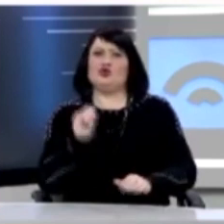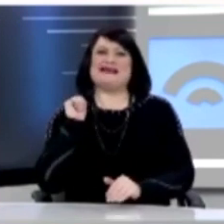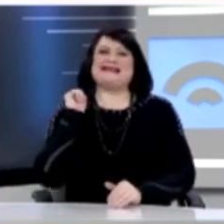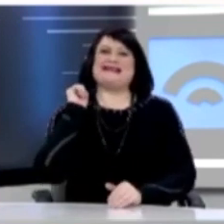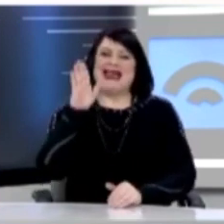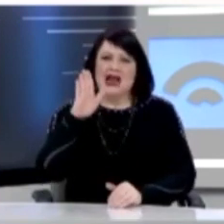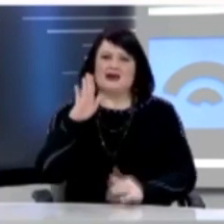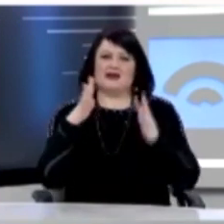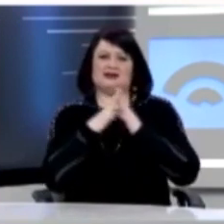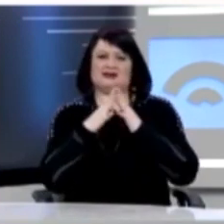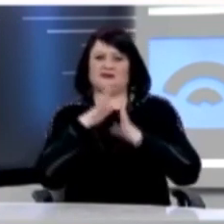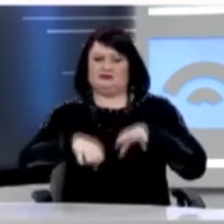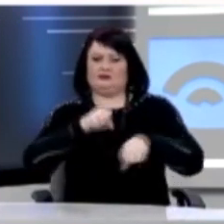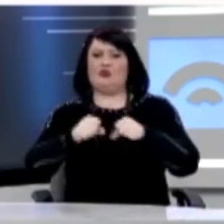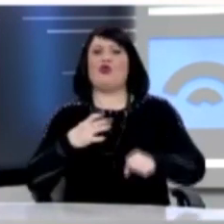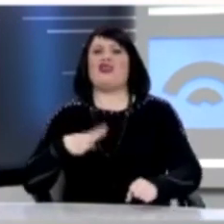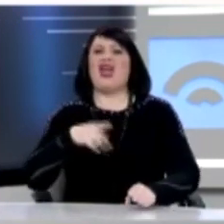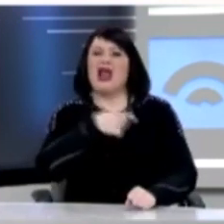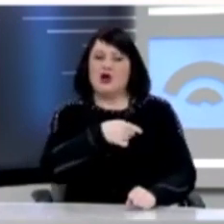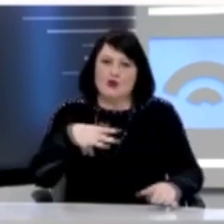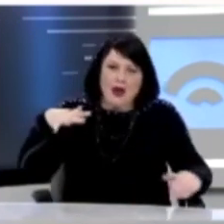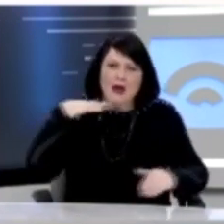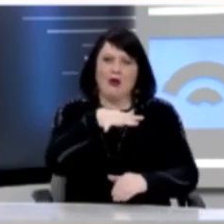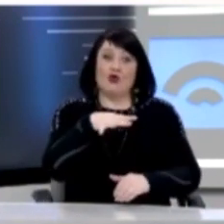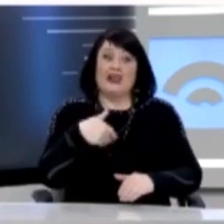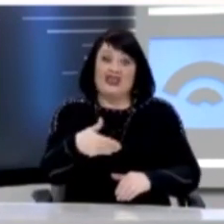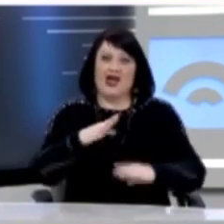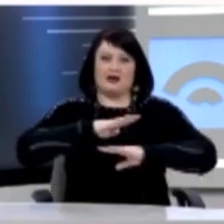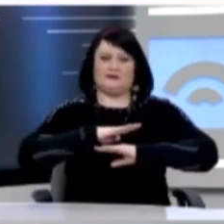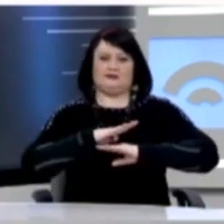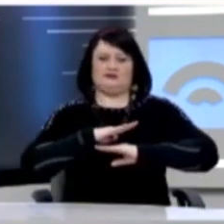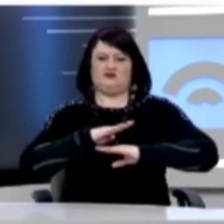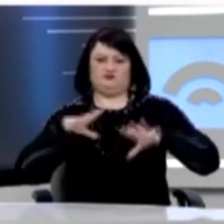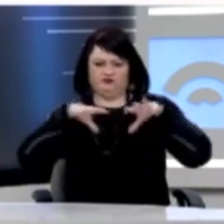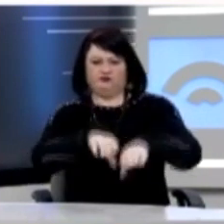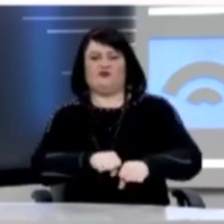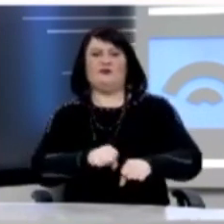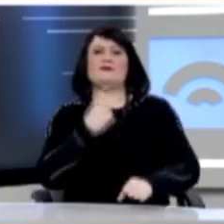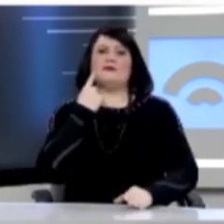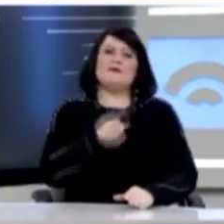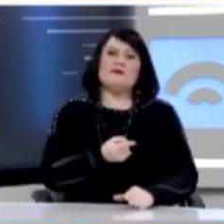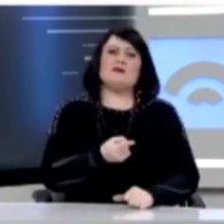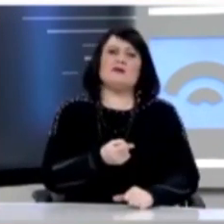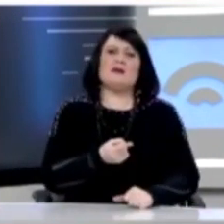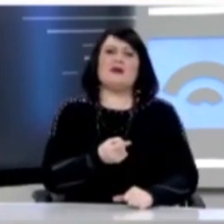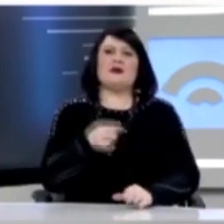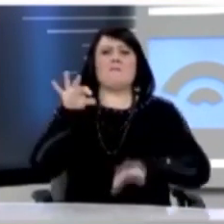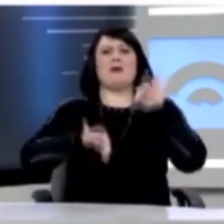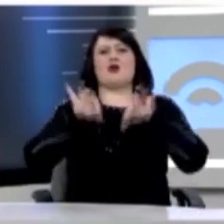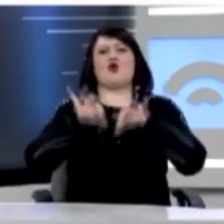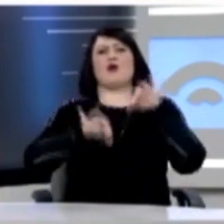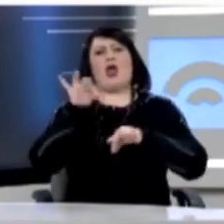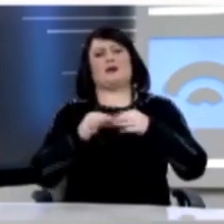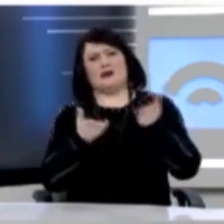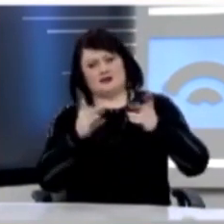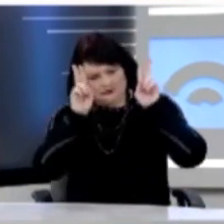ξένες υπεριαλιστικές δυνάμεις να απειλούν με επέμβαση και να αναγνωρίζουν ανδρίκελα που οι ίδιες έχουν